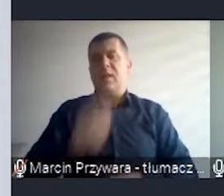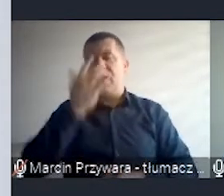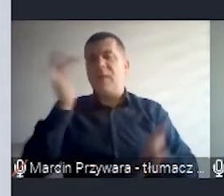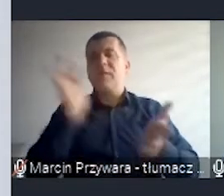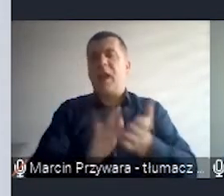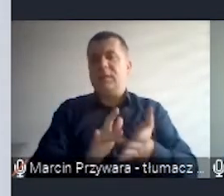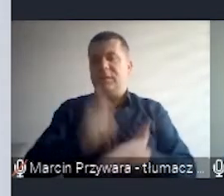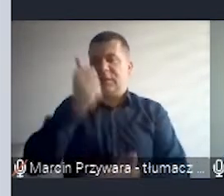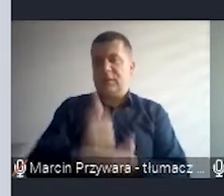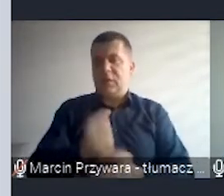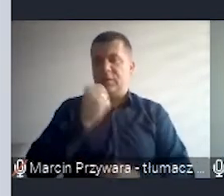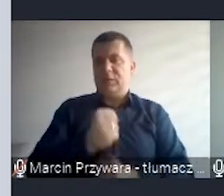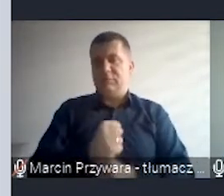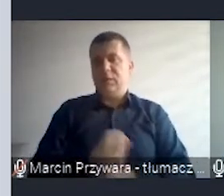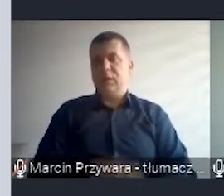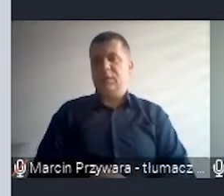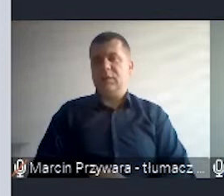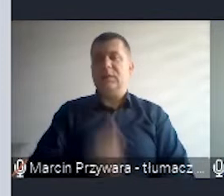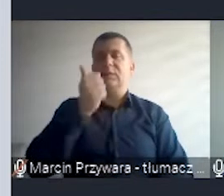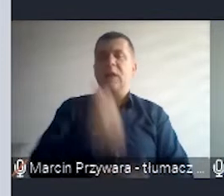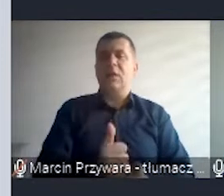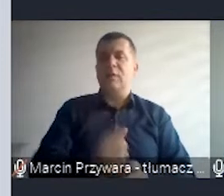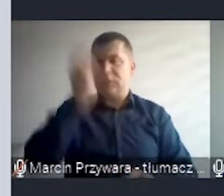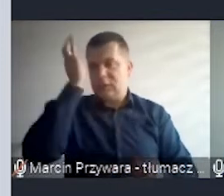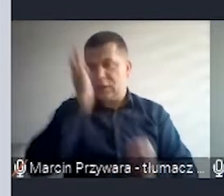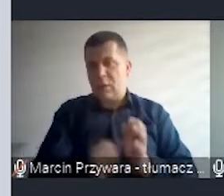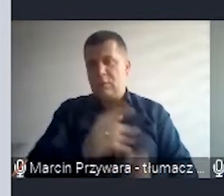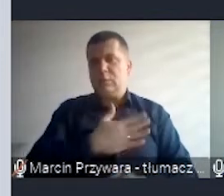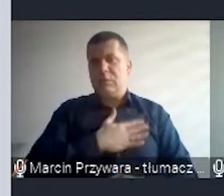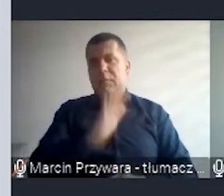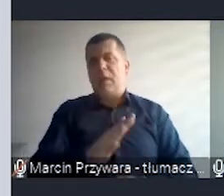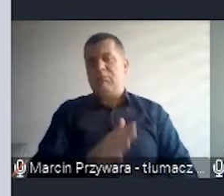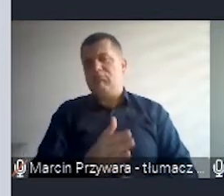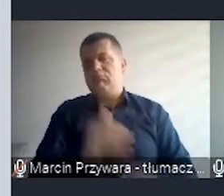stanowiska pracy, czyli stanowiska szczególnie narażone i szczególnie